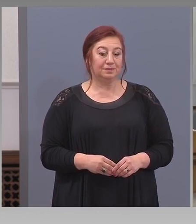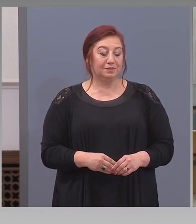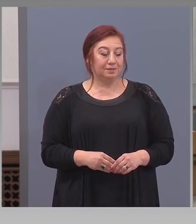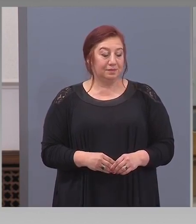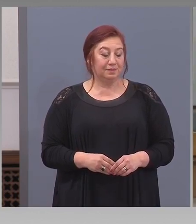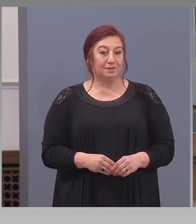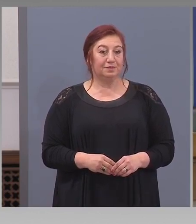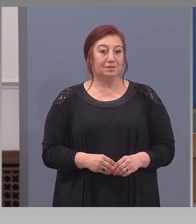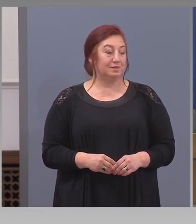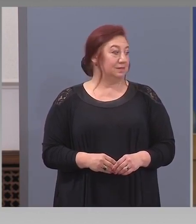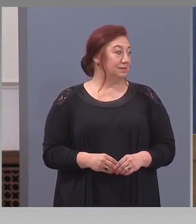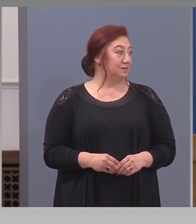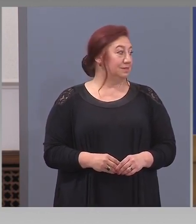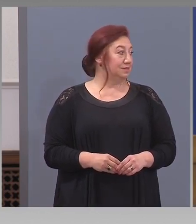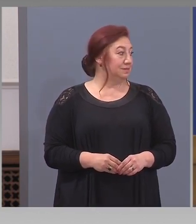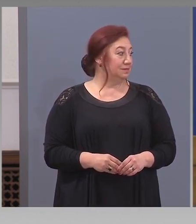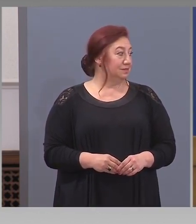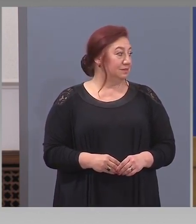Тъй.